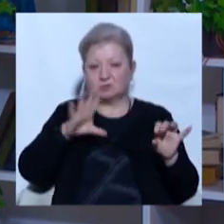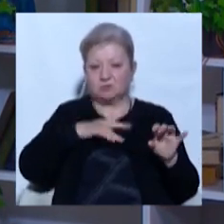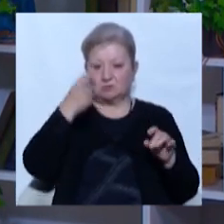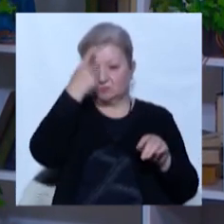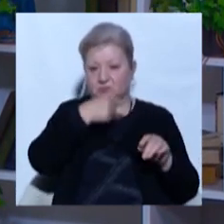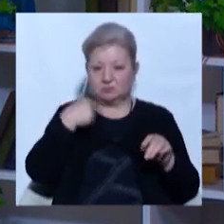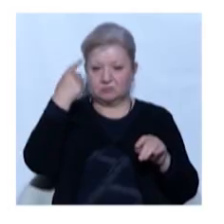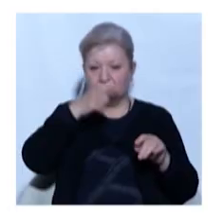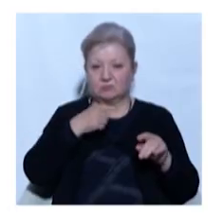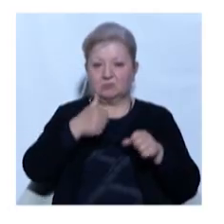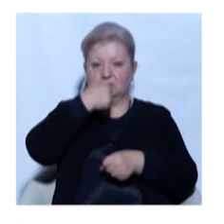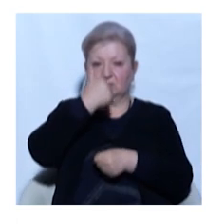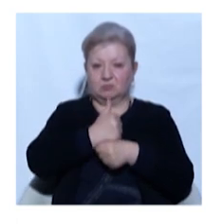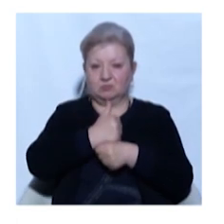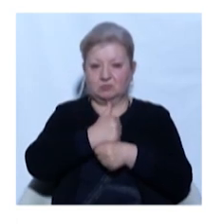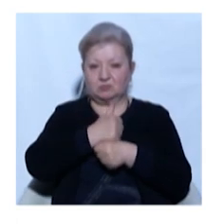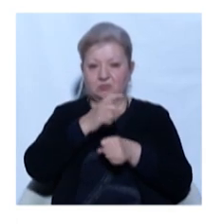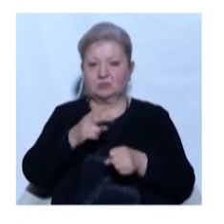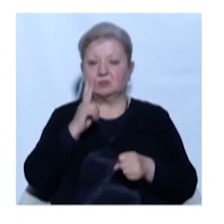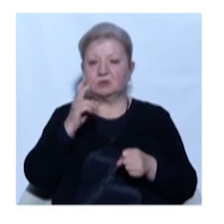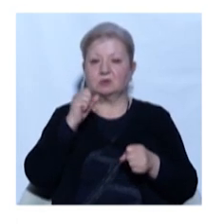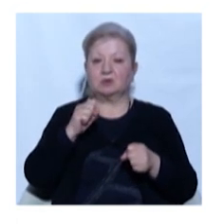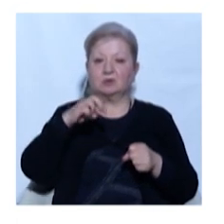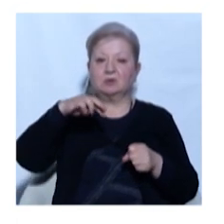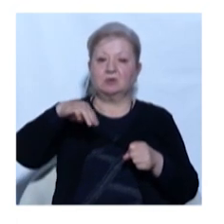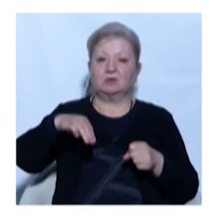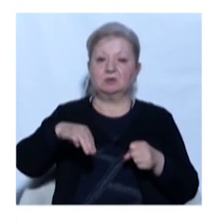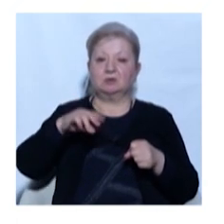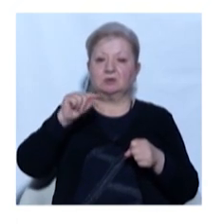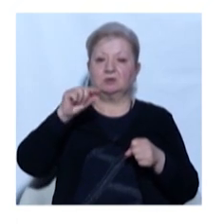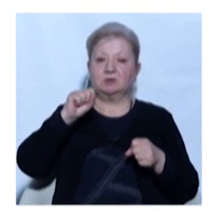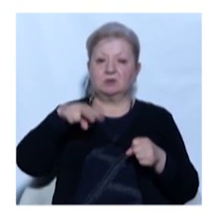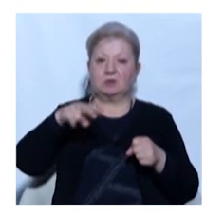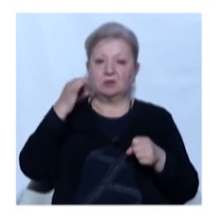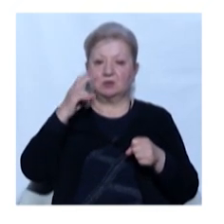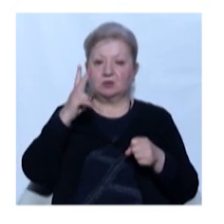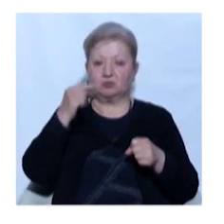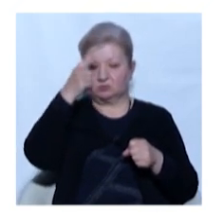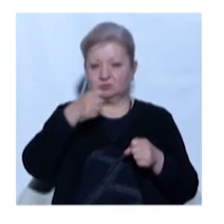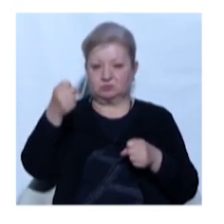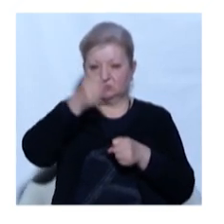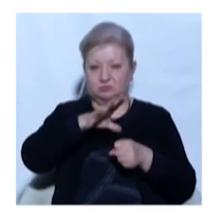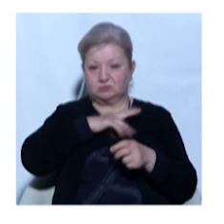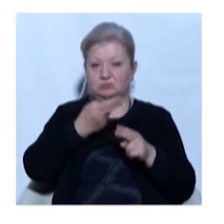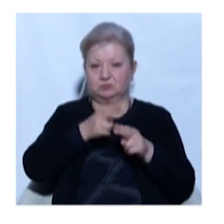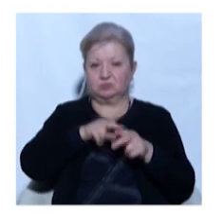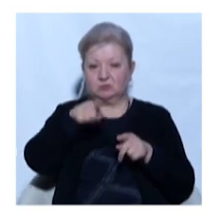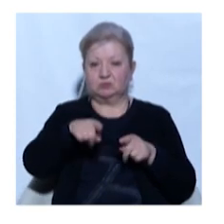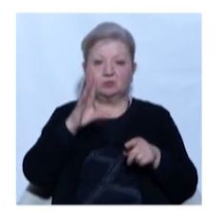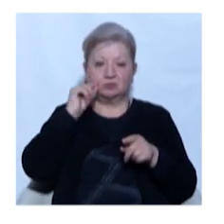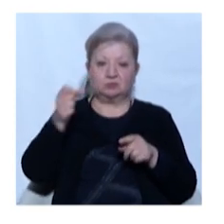პირის მეთაურის თანამდებობა, ანუ კათოლიკოსის თანამდებობა, და სწორედ კათოლიკოსობის დაწესებით